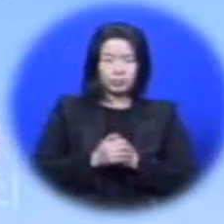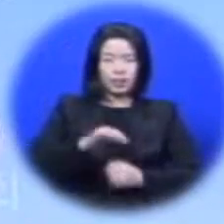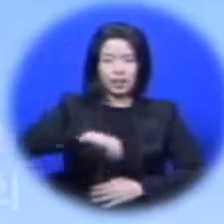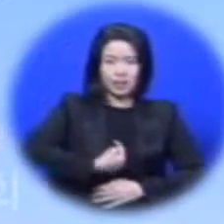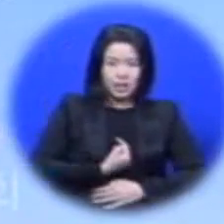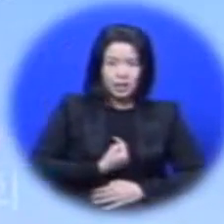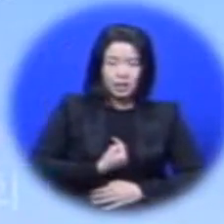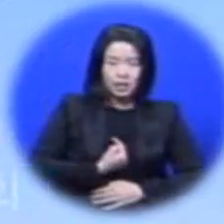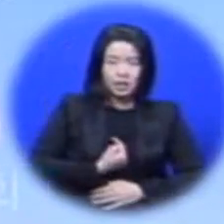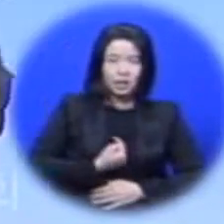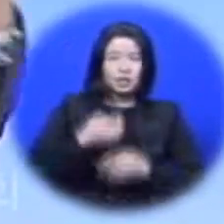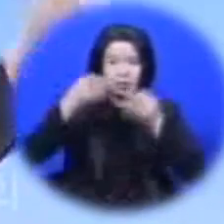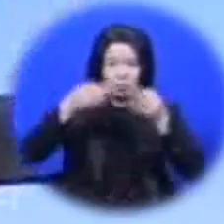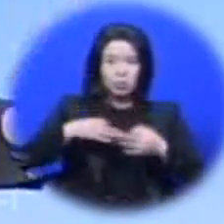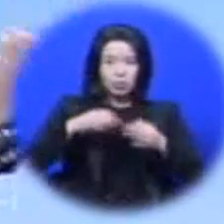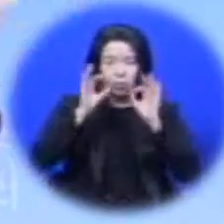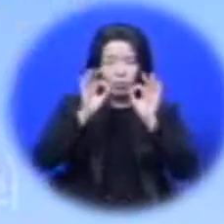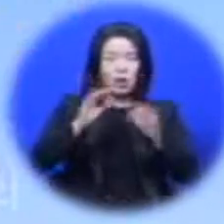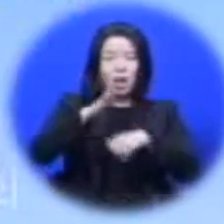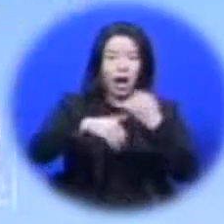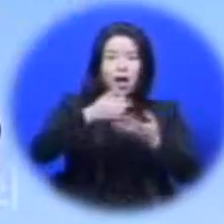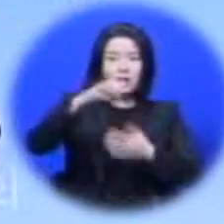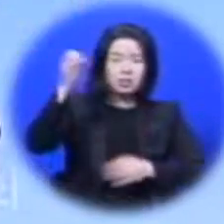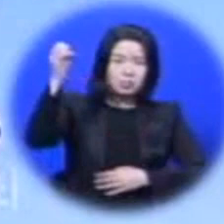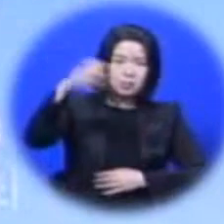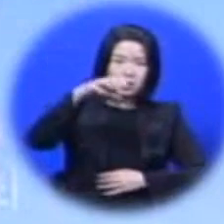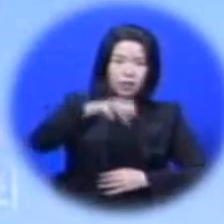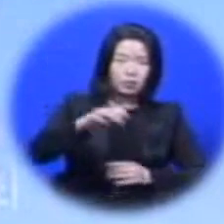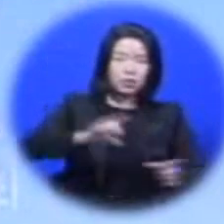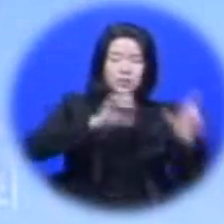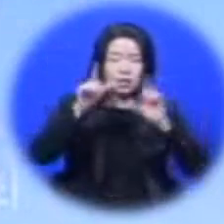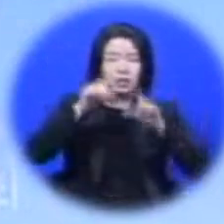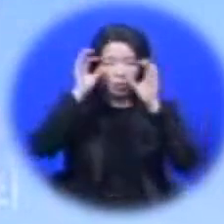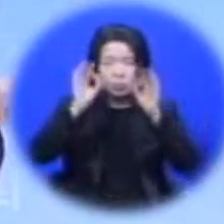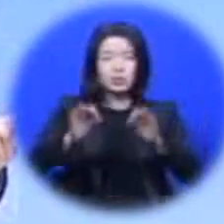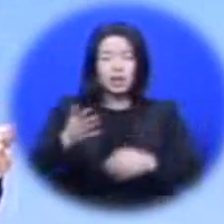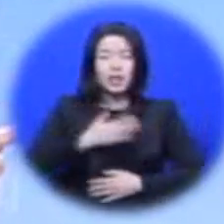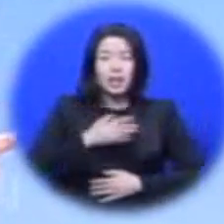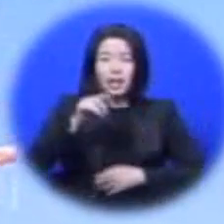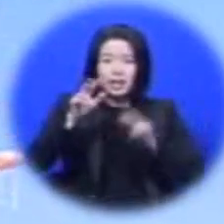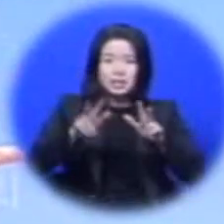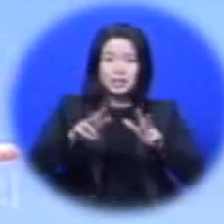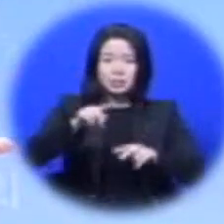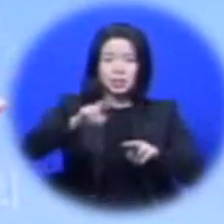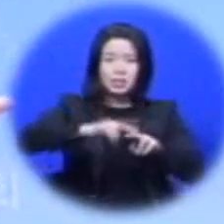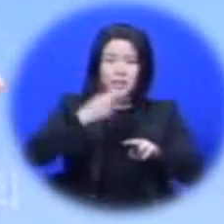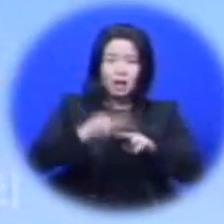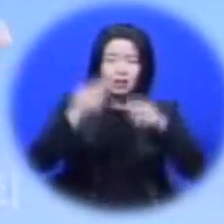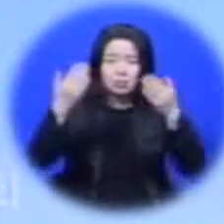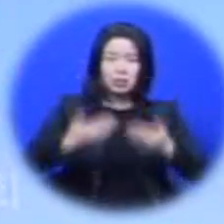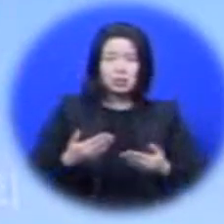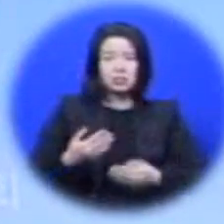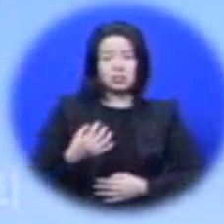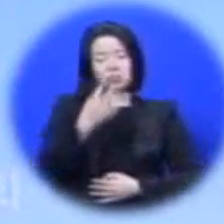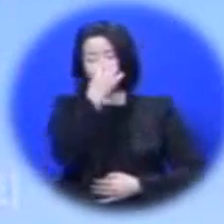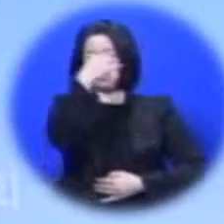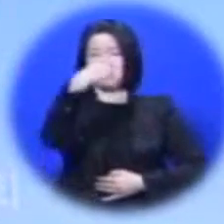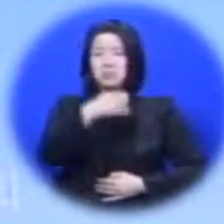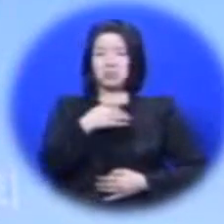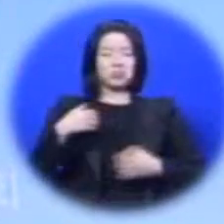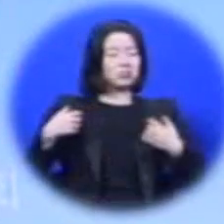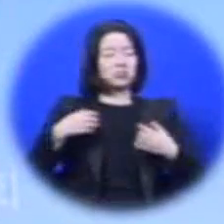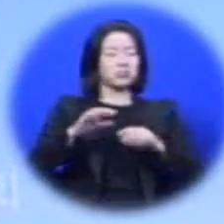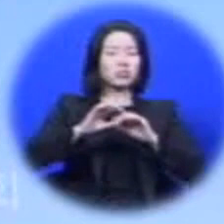자기가 자기를 알 하나님의 빛 가운데 자신을 보니까 내가 지금 이 상을 받아서 우쭐하고 교만할 사람이